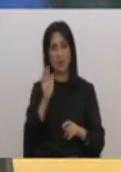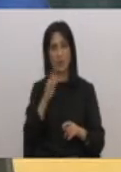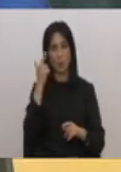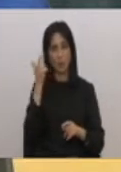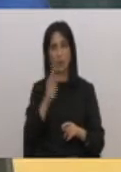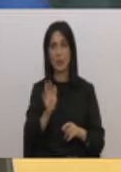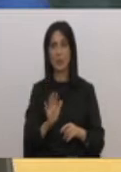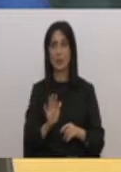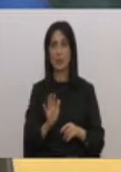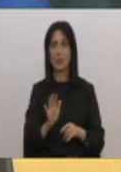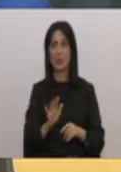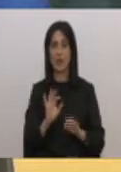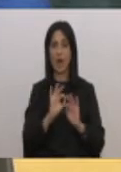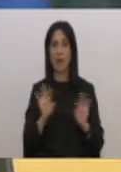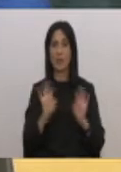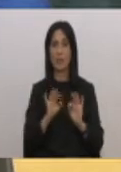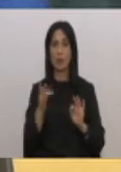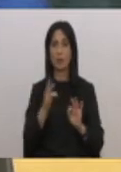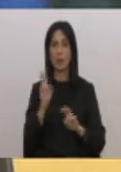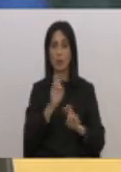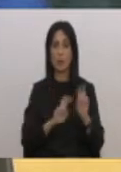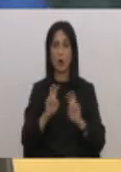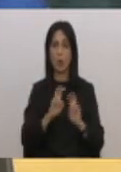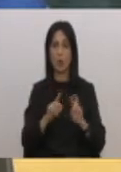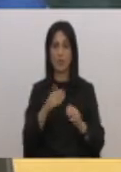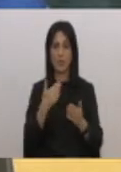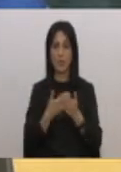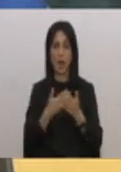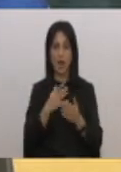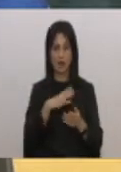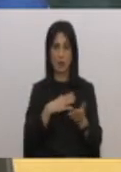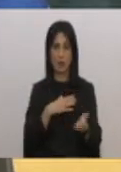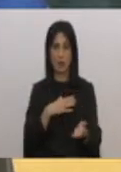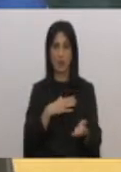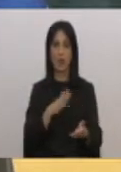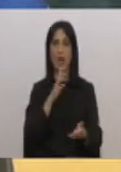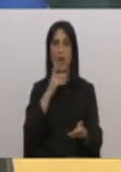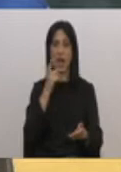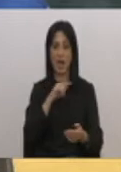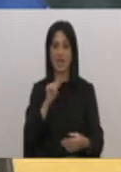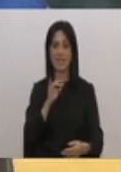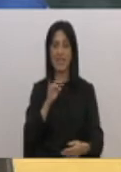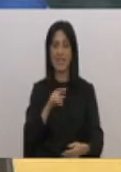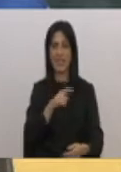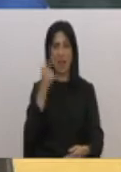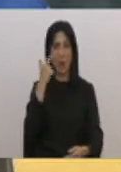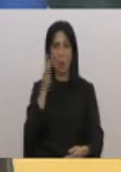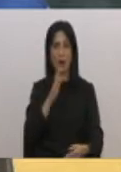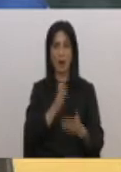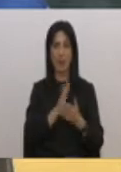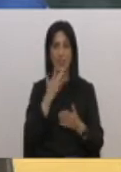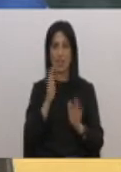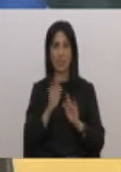უტიფრობის განმარტება უნდა მოიძიონ და კლასიკური მაგალითი იყო ეს. ქალბატონი თინა რომ უტიფარი არ იყოს და